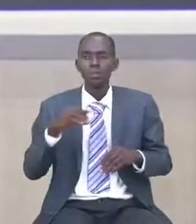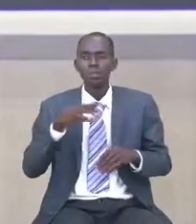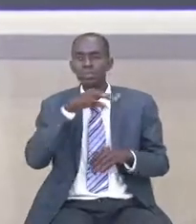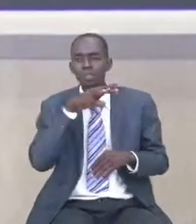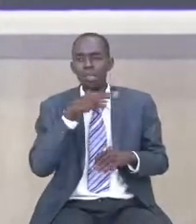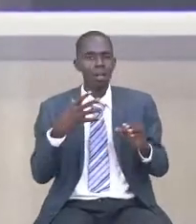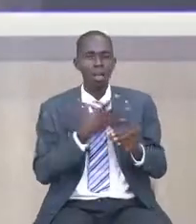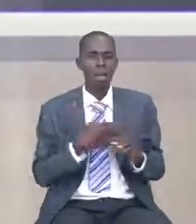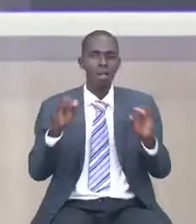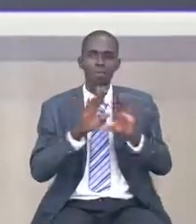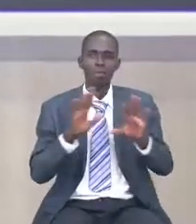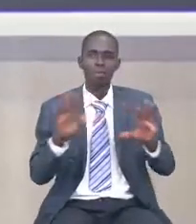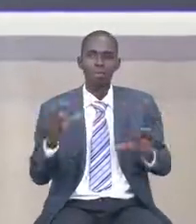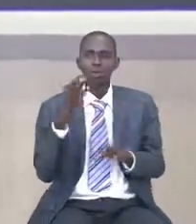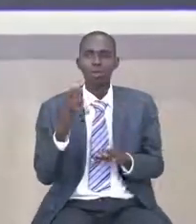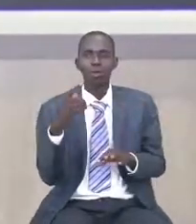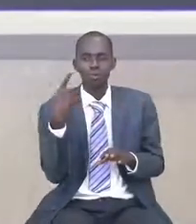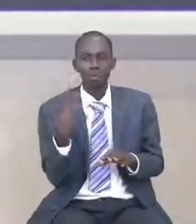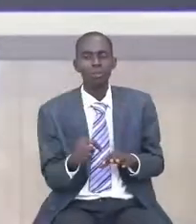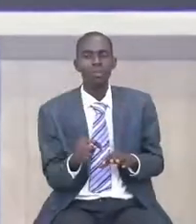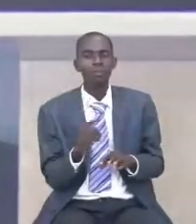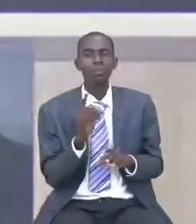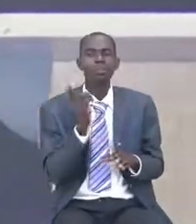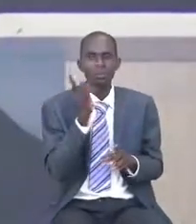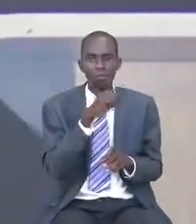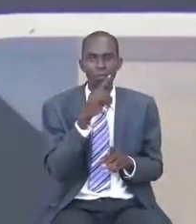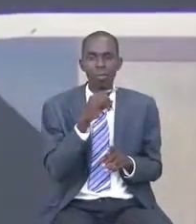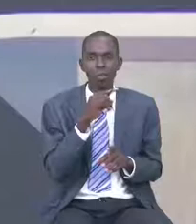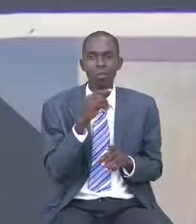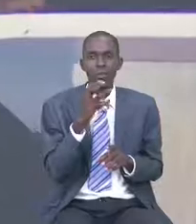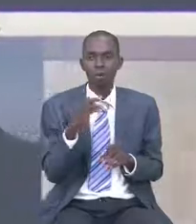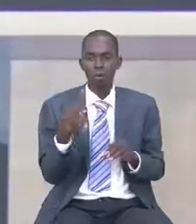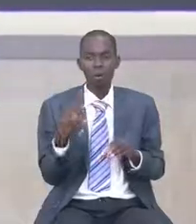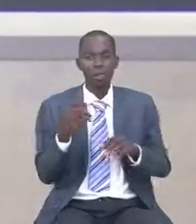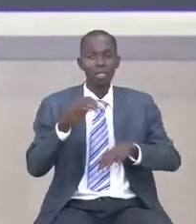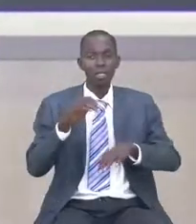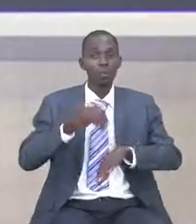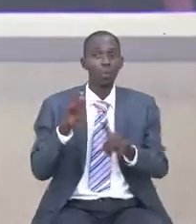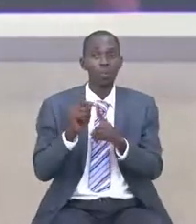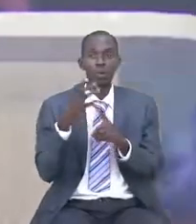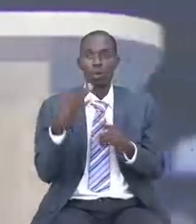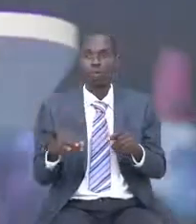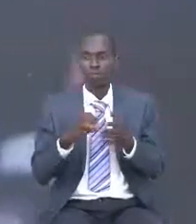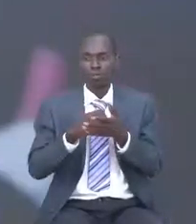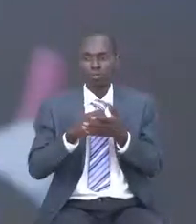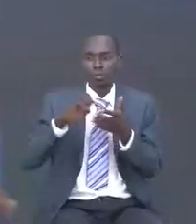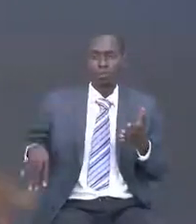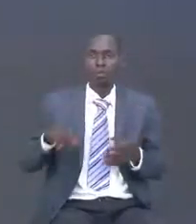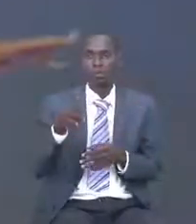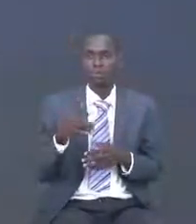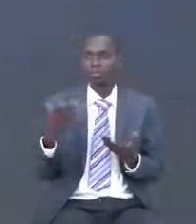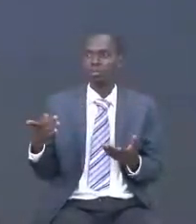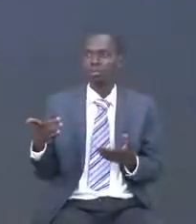aucun saignement, aucune tâche, rien de dans le processus